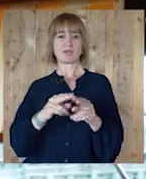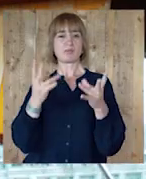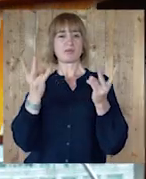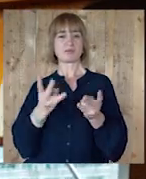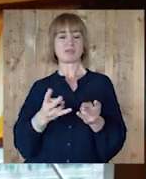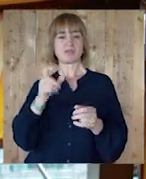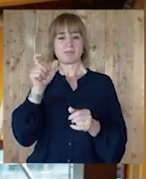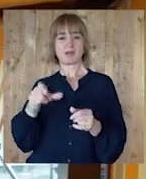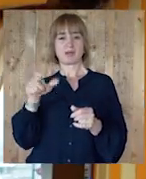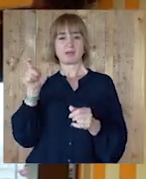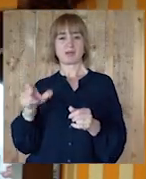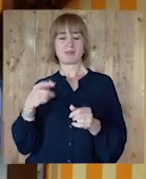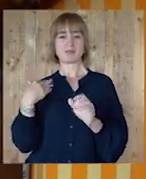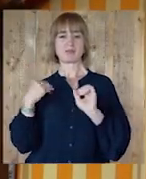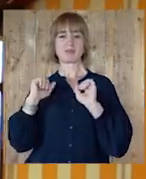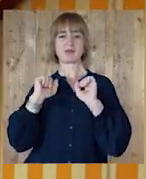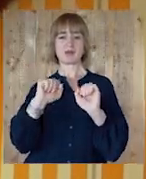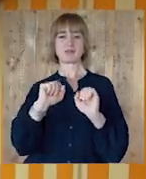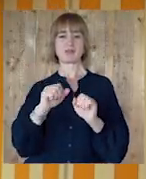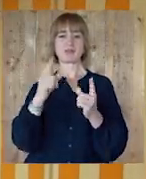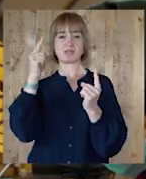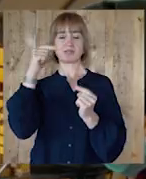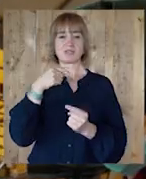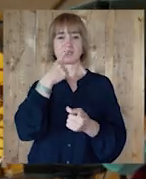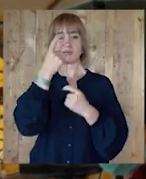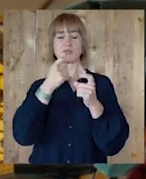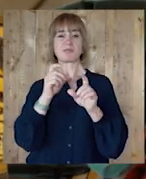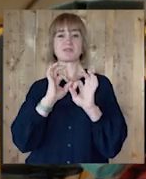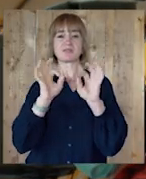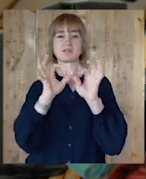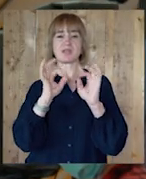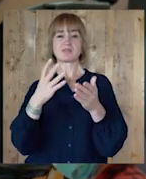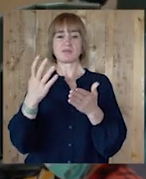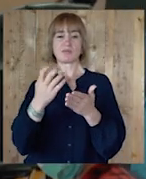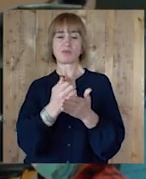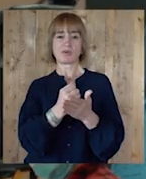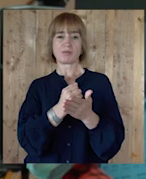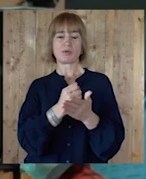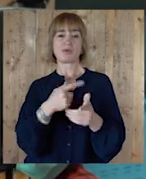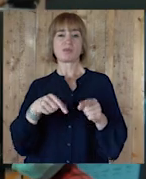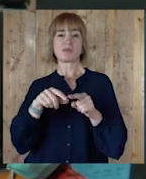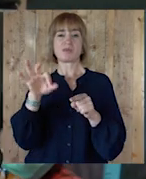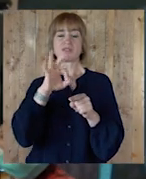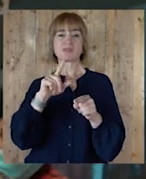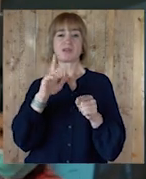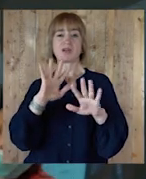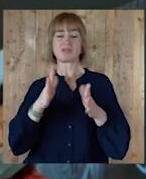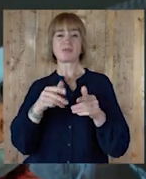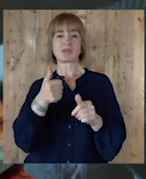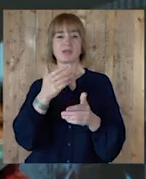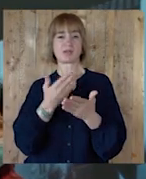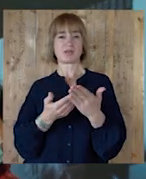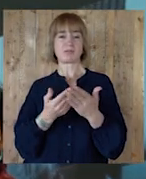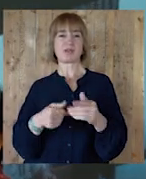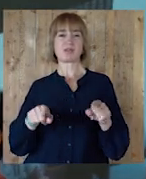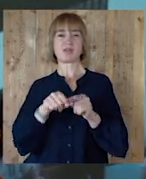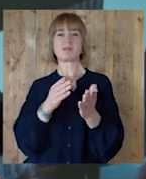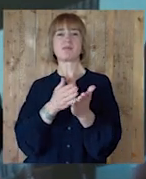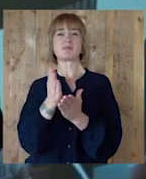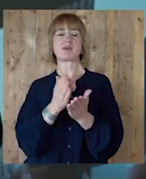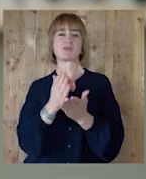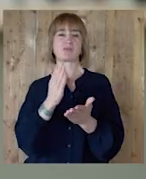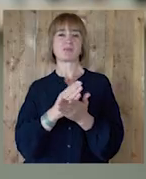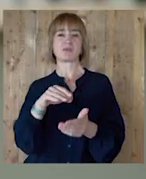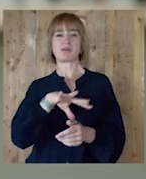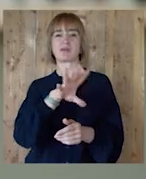გარეშე წარმოუდგენელია. Სწორედ ამიტომ სჭირდებათ დამსაქმებლებს მხარდაჭერა სათანადო ინფორმაციის მოპოვების კუთხით და ყველა